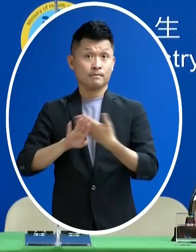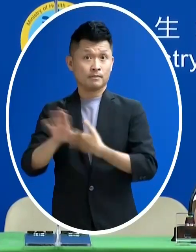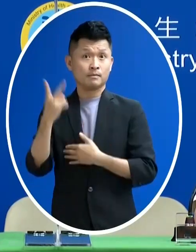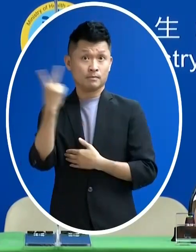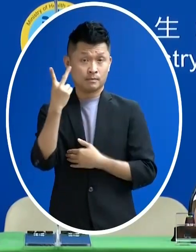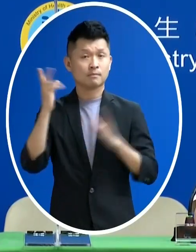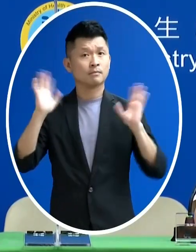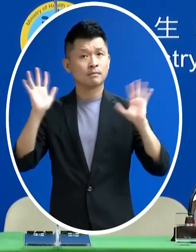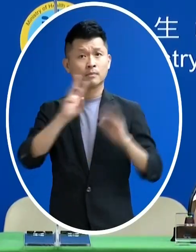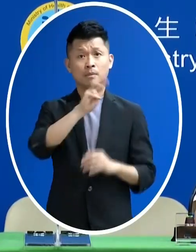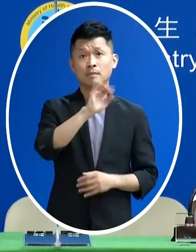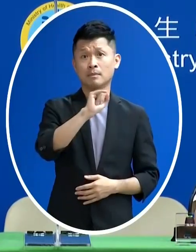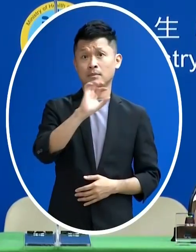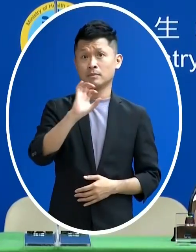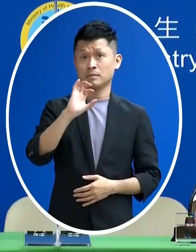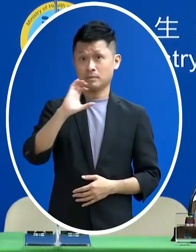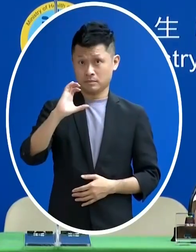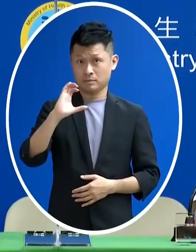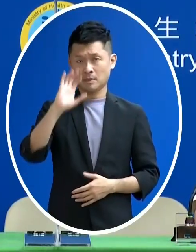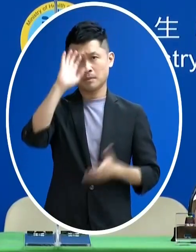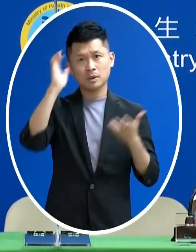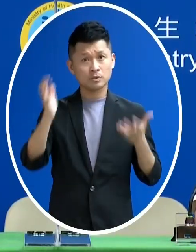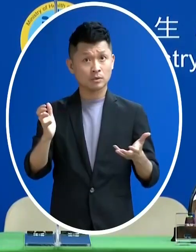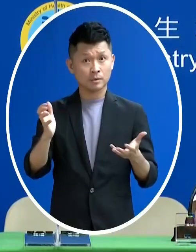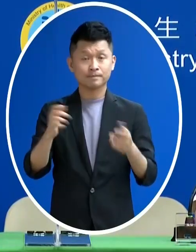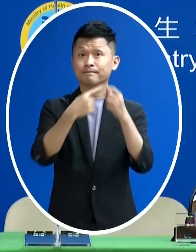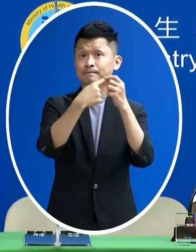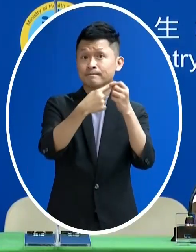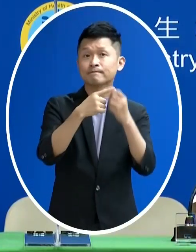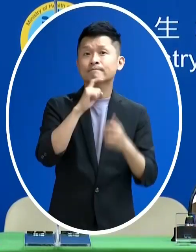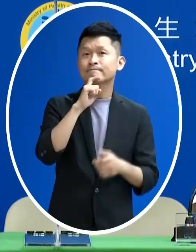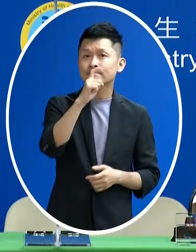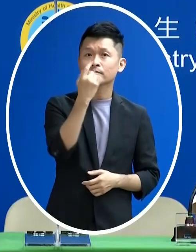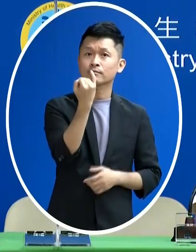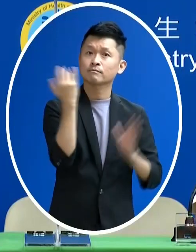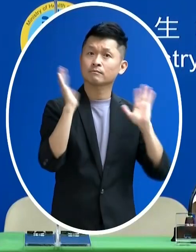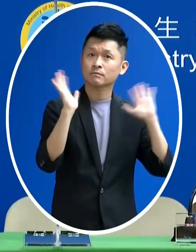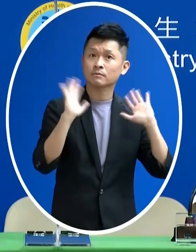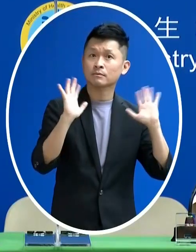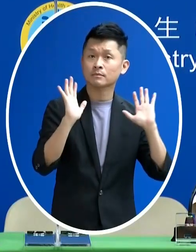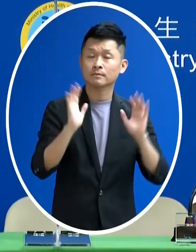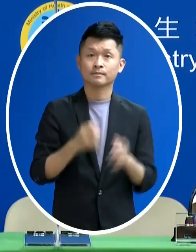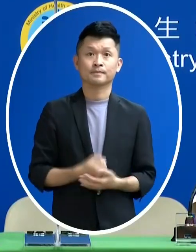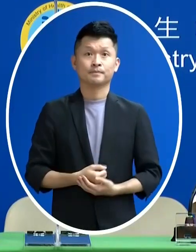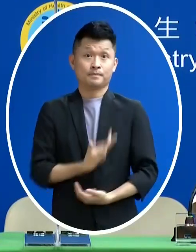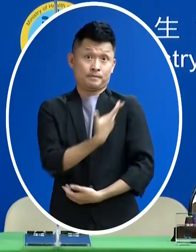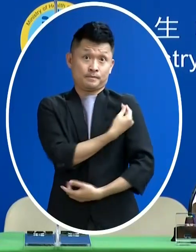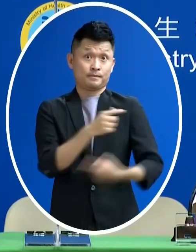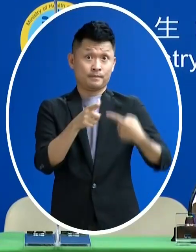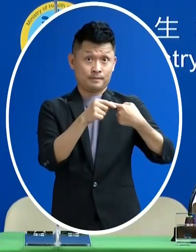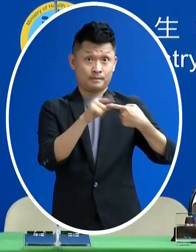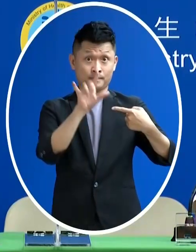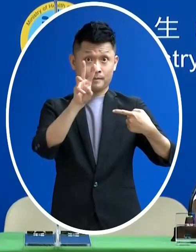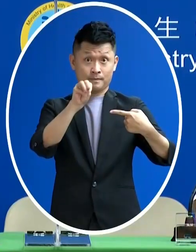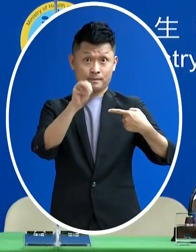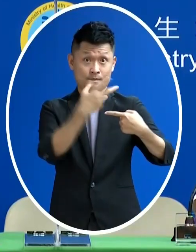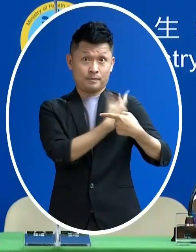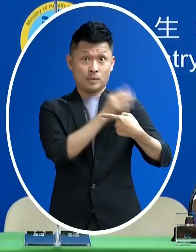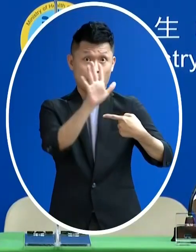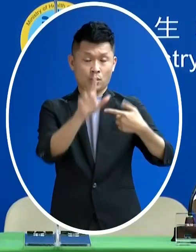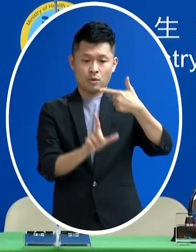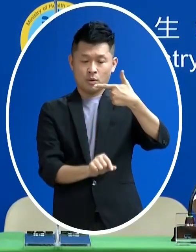儿童的密食系的重症个案，1例是10岁的女童，有接种过1剂的莫德纳疫苗，